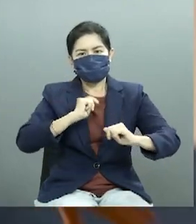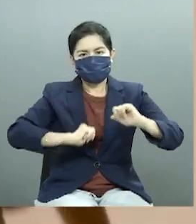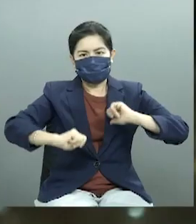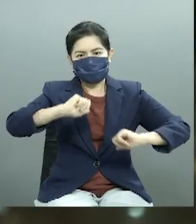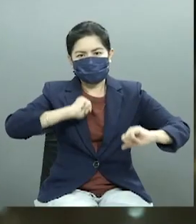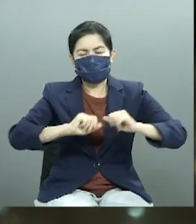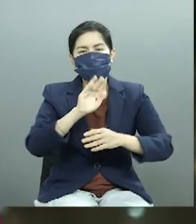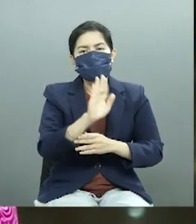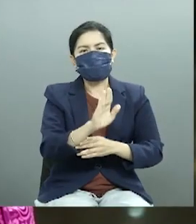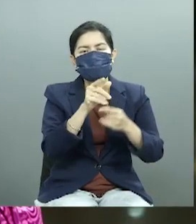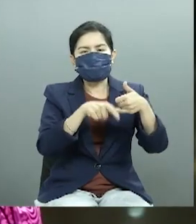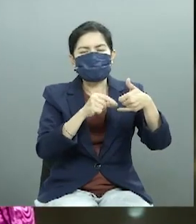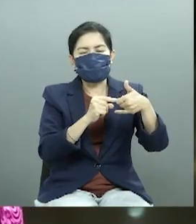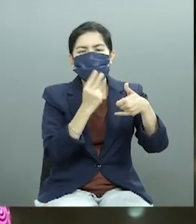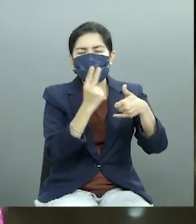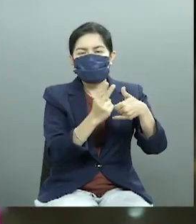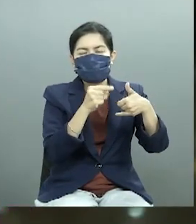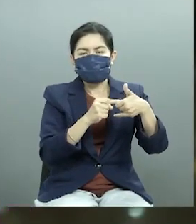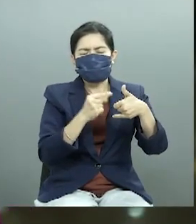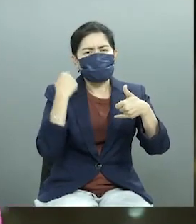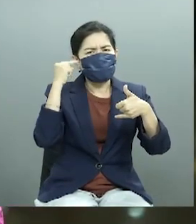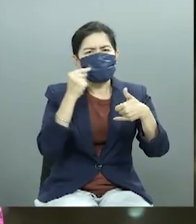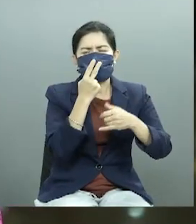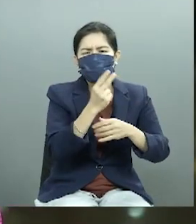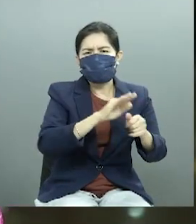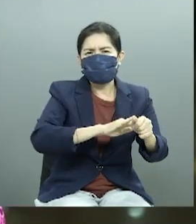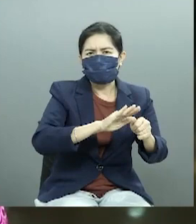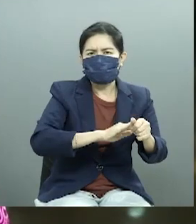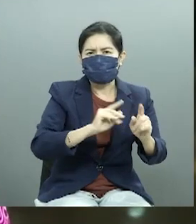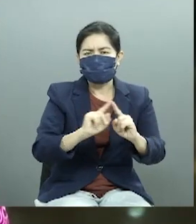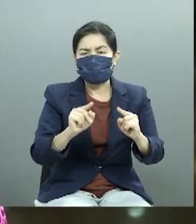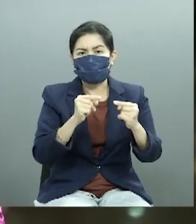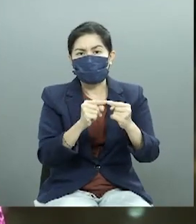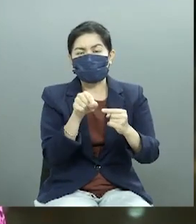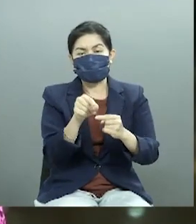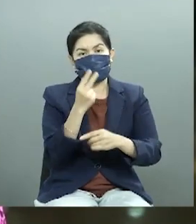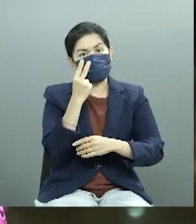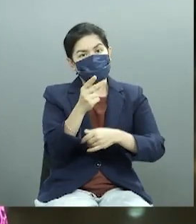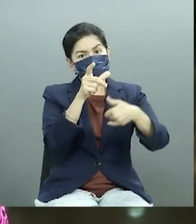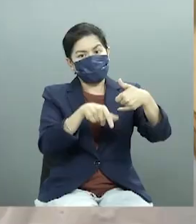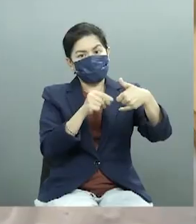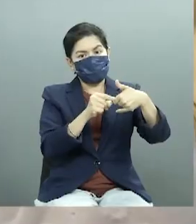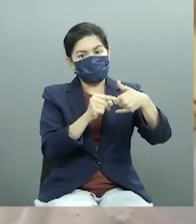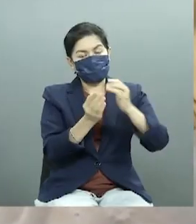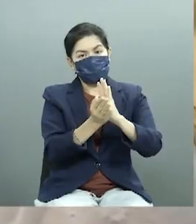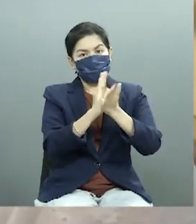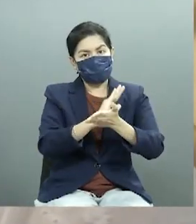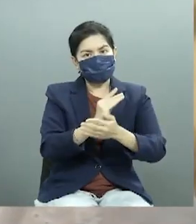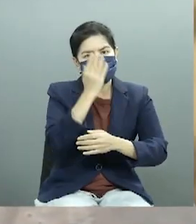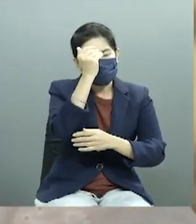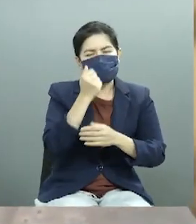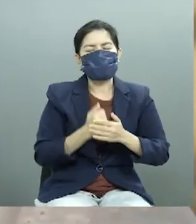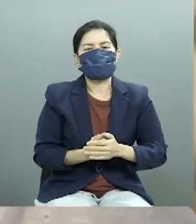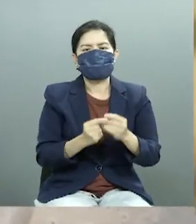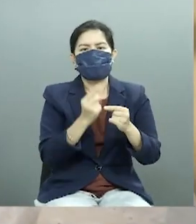จะน่าสงสารมากเลยไล่ตามผู้ชายนะคะถูกกระทำยำยีต่างๆจะบอกเรื่องนี้ชอบมากเลยนางเอกเนี่ยนะเธอทั้งผู้ชายไทย